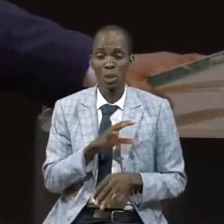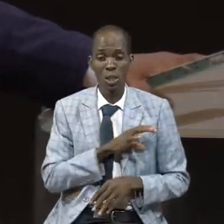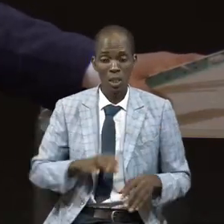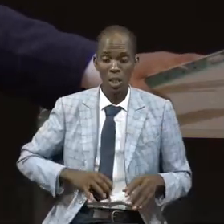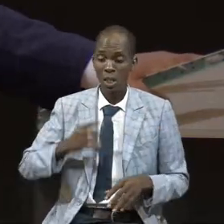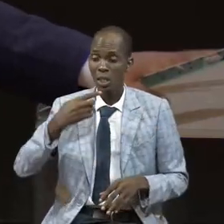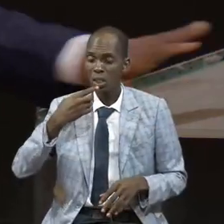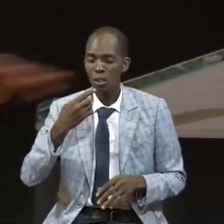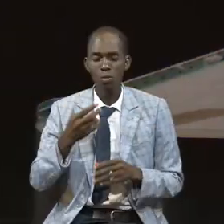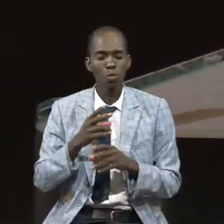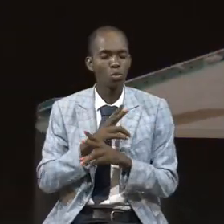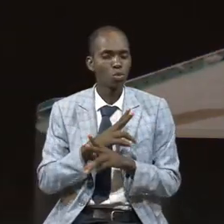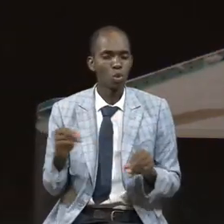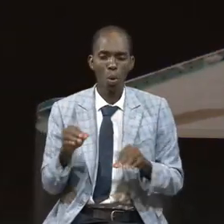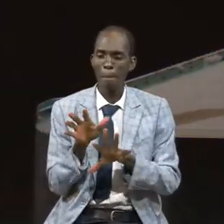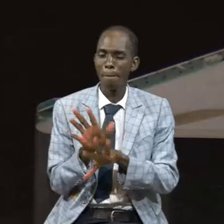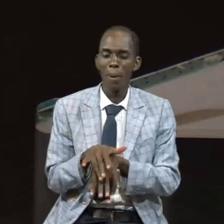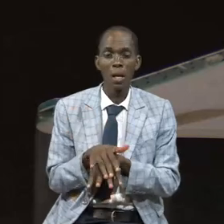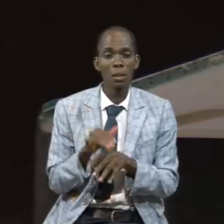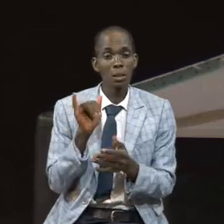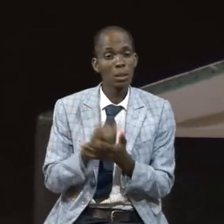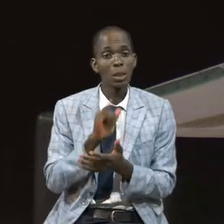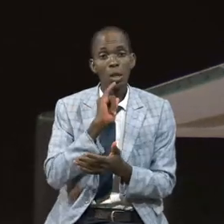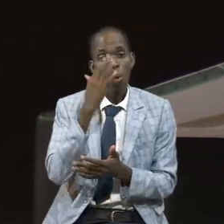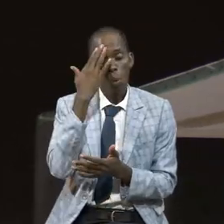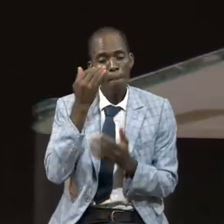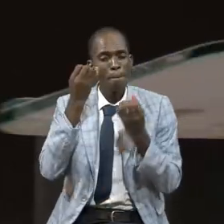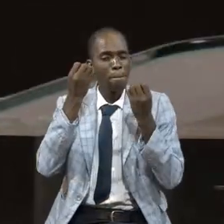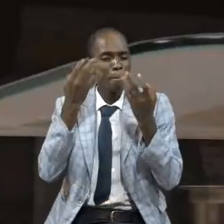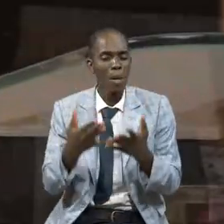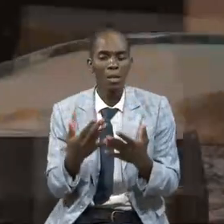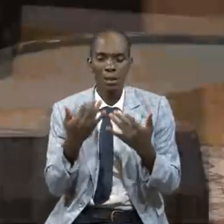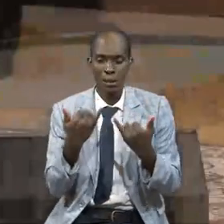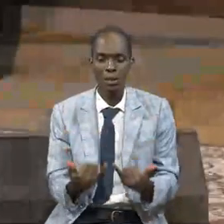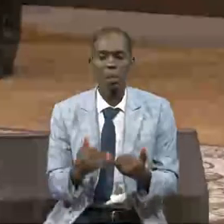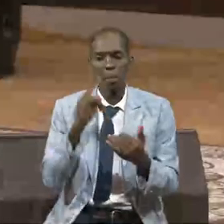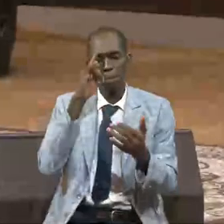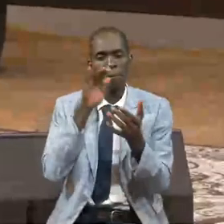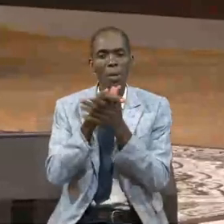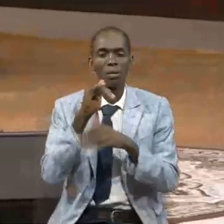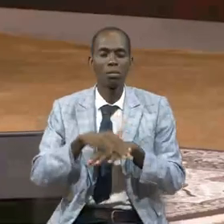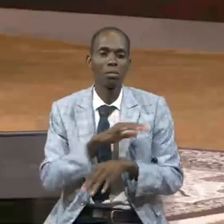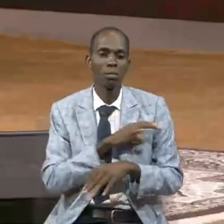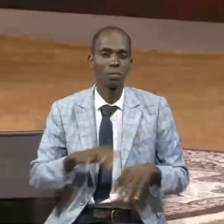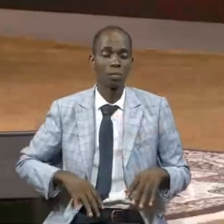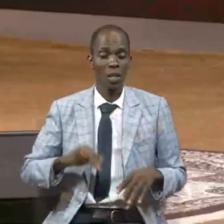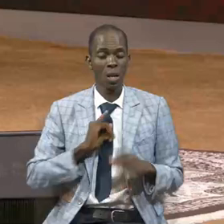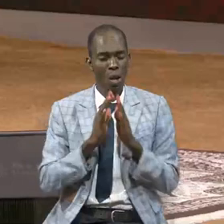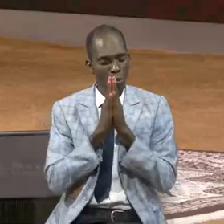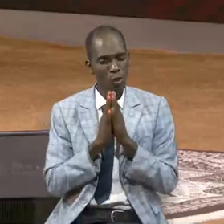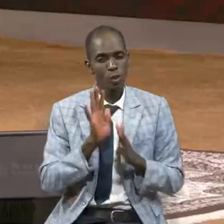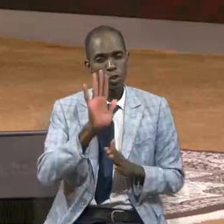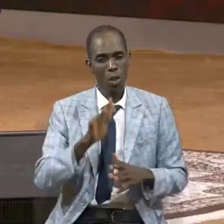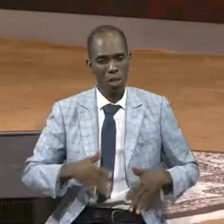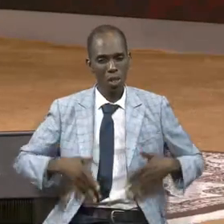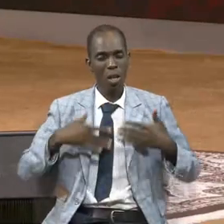n'y a pas de dissimulation, pas d'hypocrisie. Plusieurs crurent en lui. Je prie que vous meniez la vie